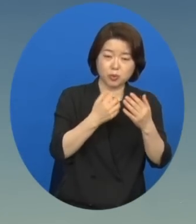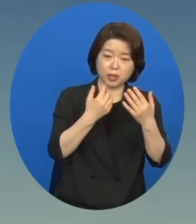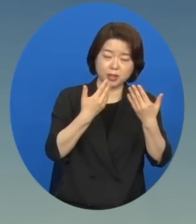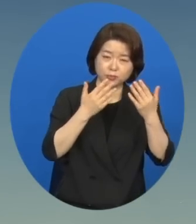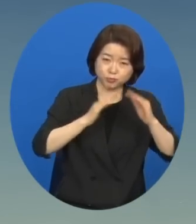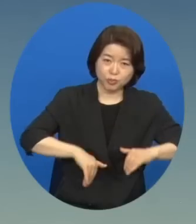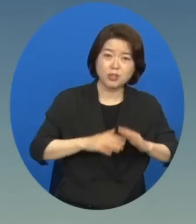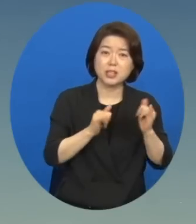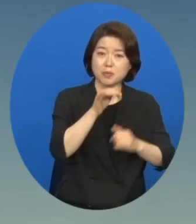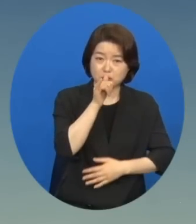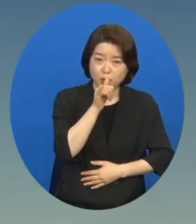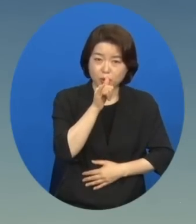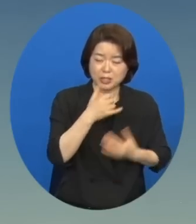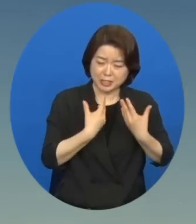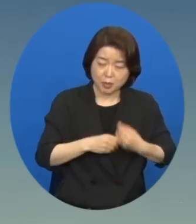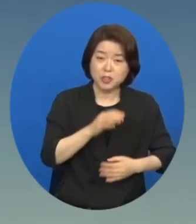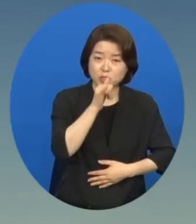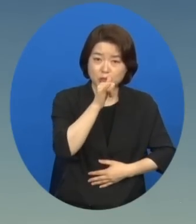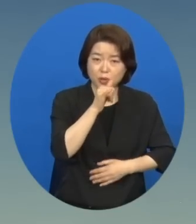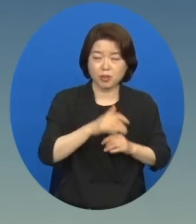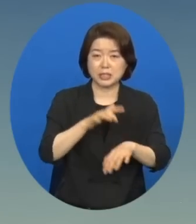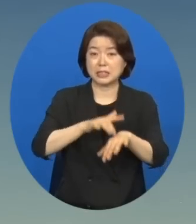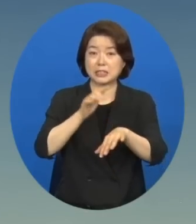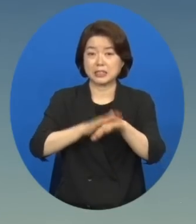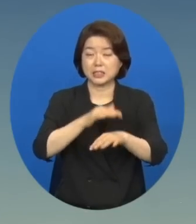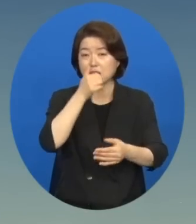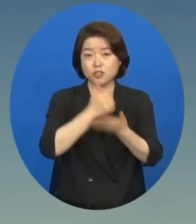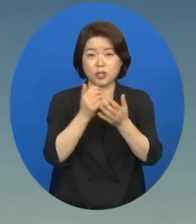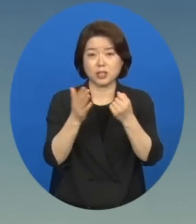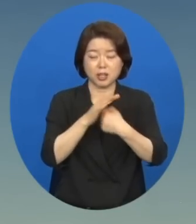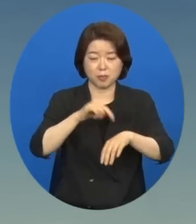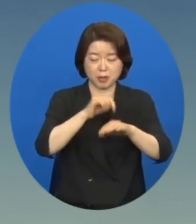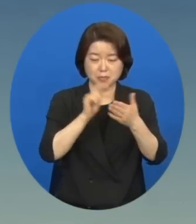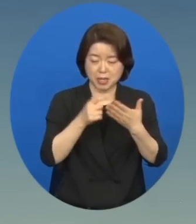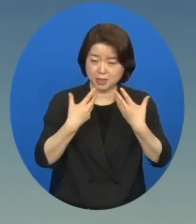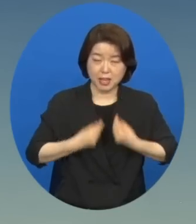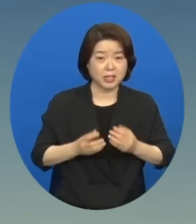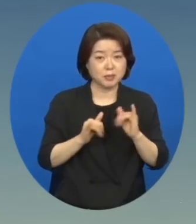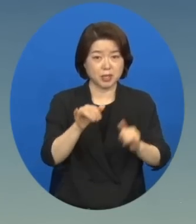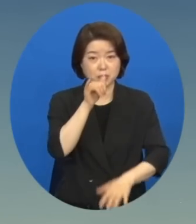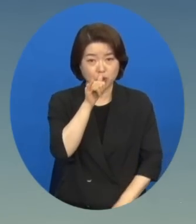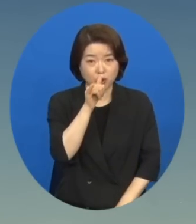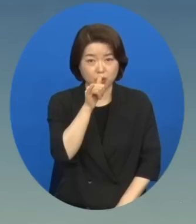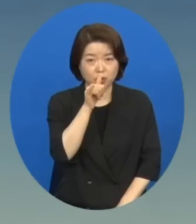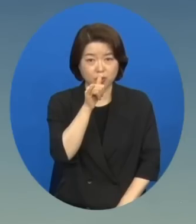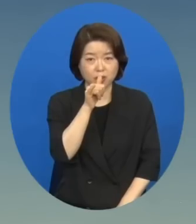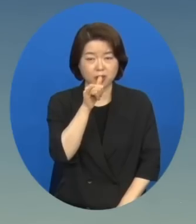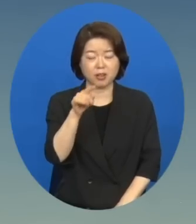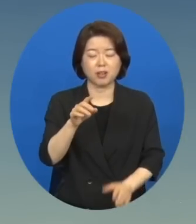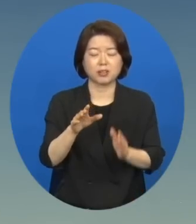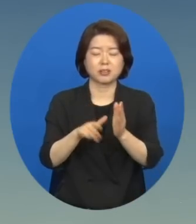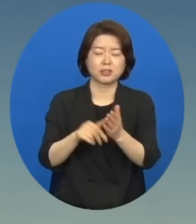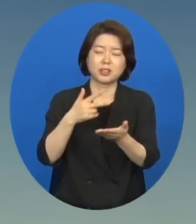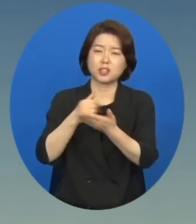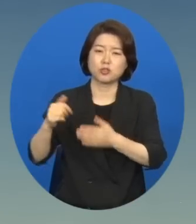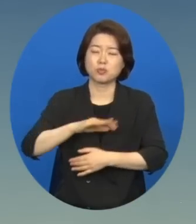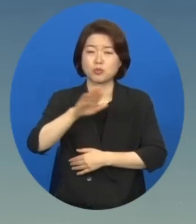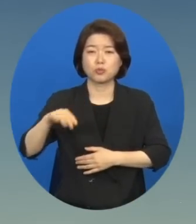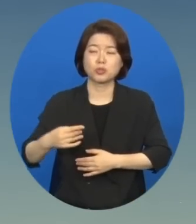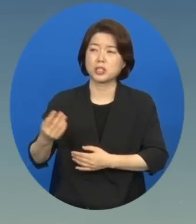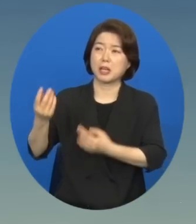계십니까? 습관적인 죄로 인하여 마음에 낙심 있는 분 계십니까? 그때 주님이 우리를